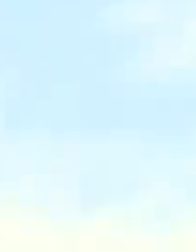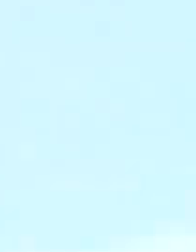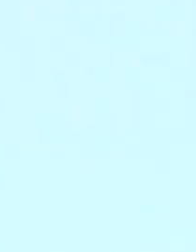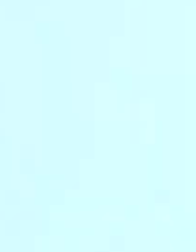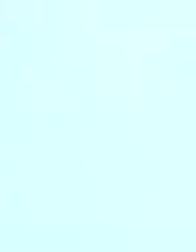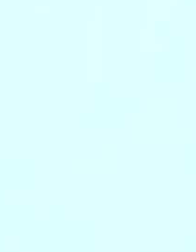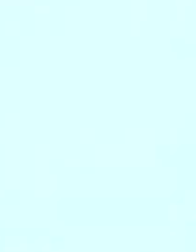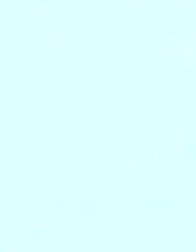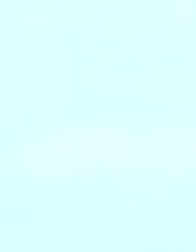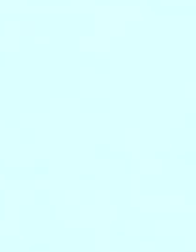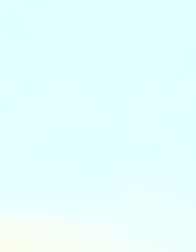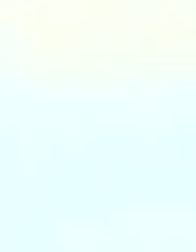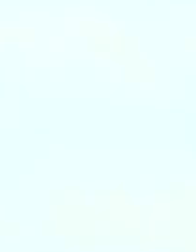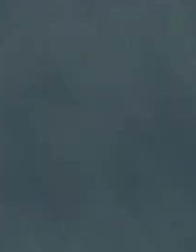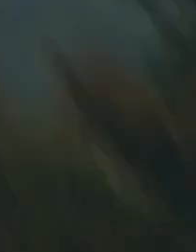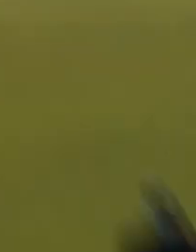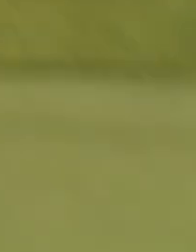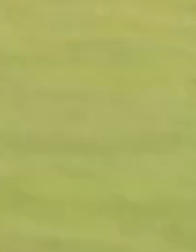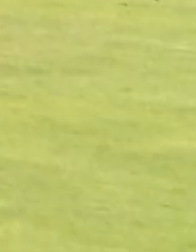너무 좌측.